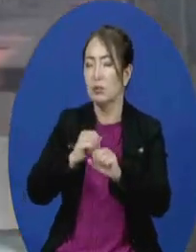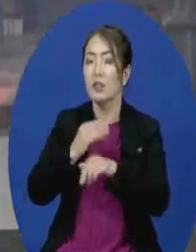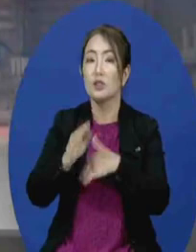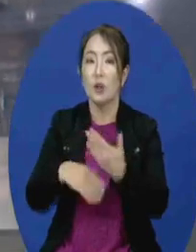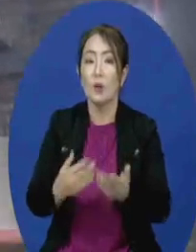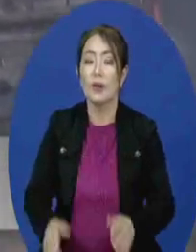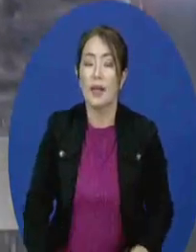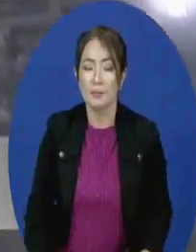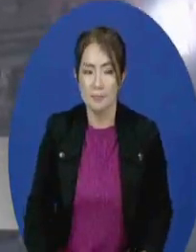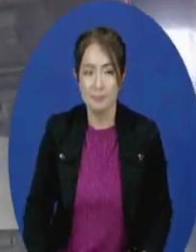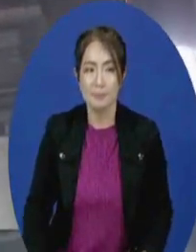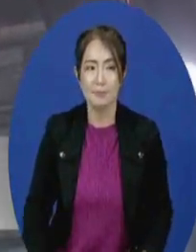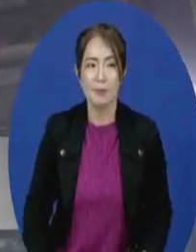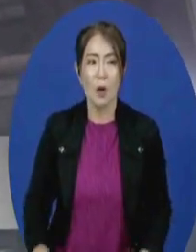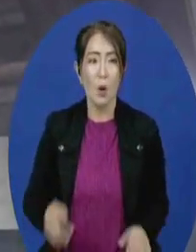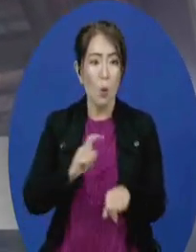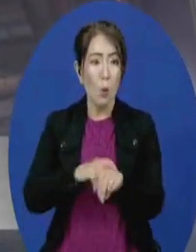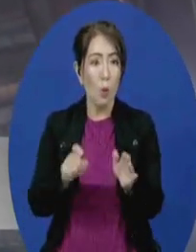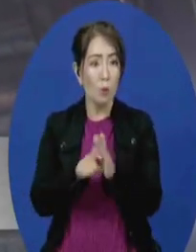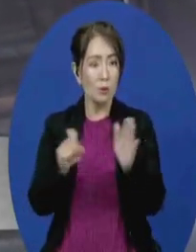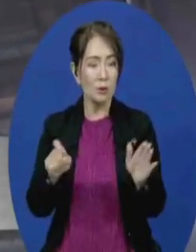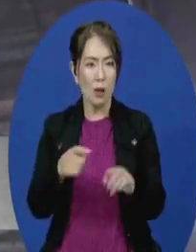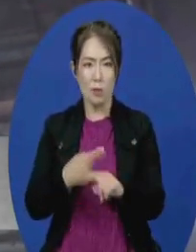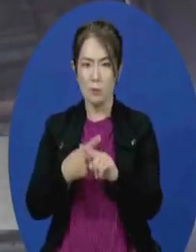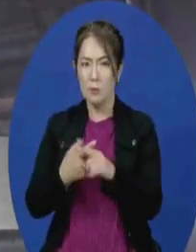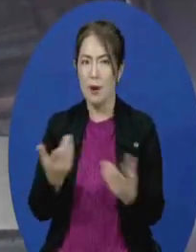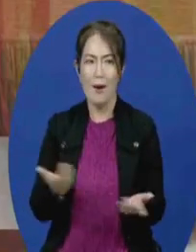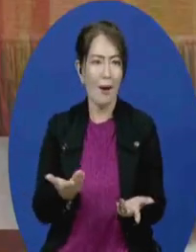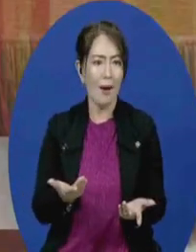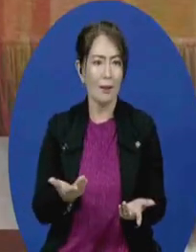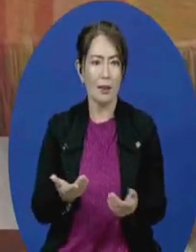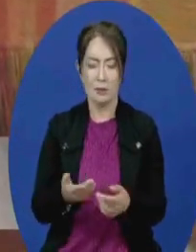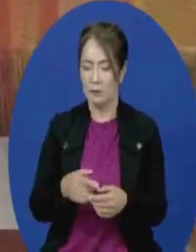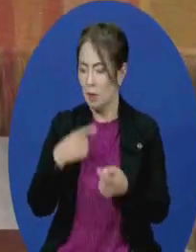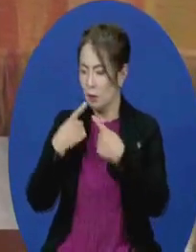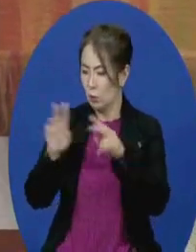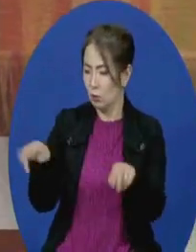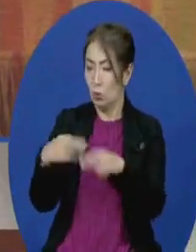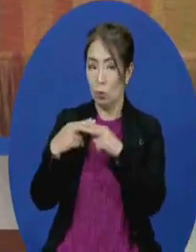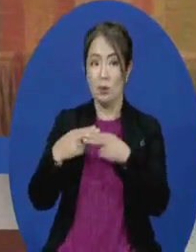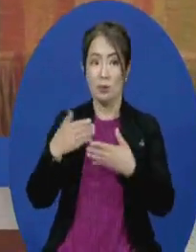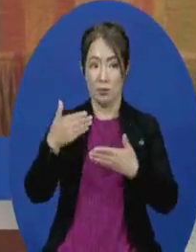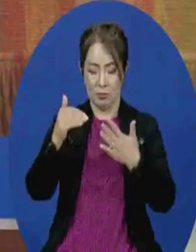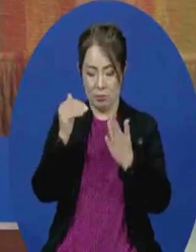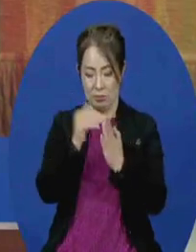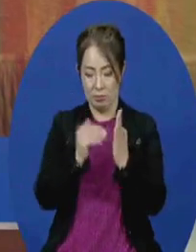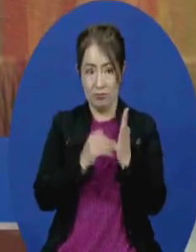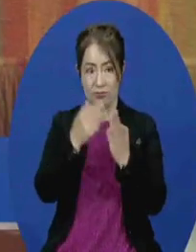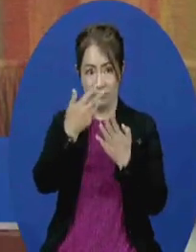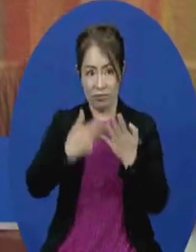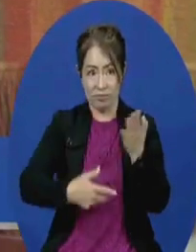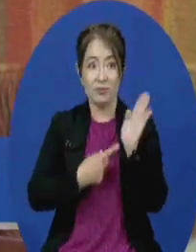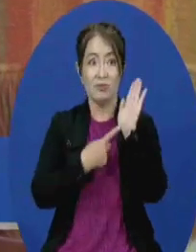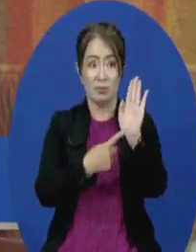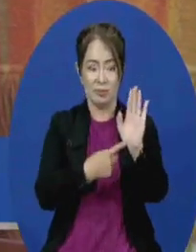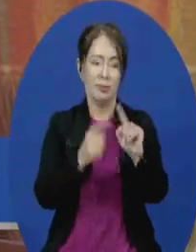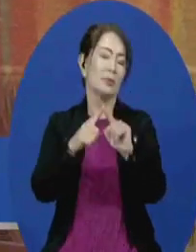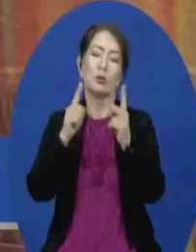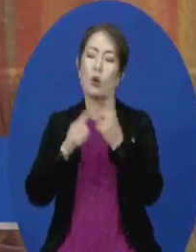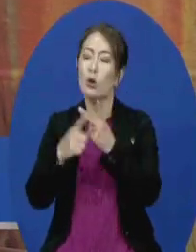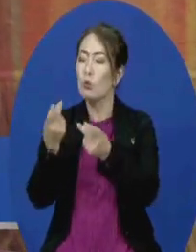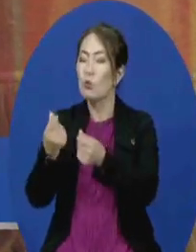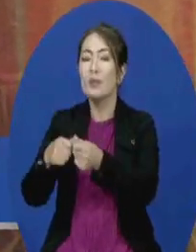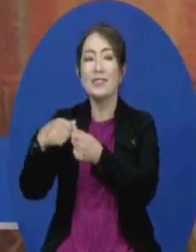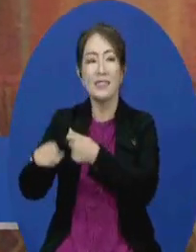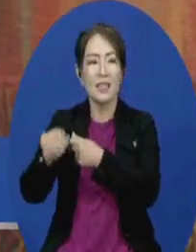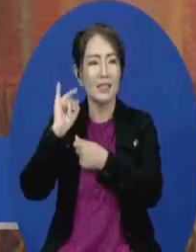аа. Хуцаа хэтрэлт юунаас болов гэдэг дээр бол нэлээд дэлгэрэнгүй дүгнэлт гарсан. Нөгөө талаас яг зардлын юунаас болж хэтрүү